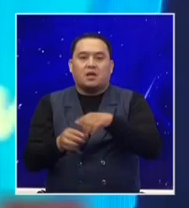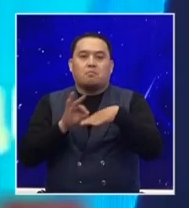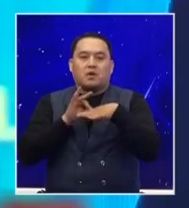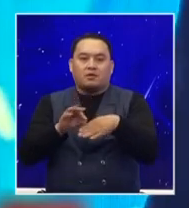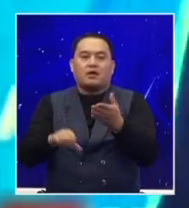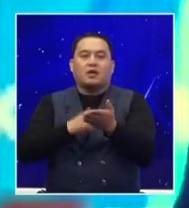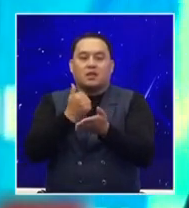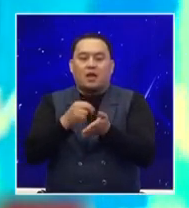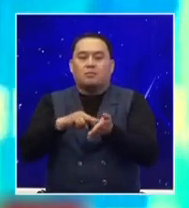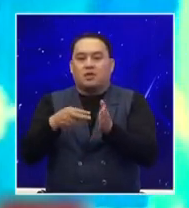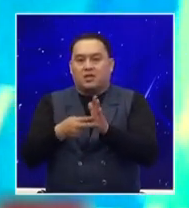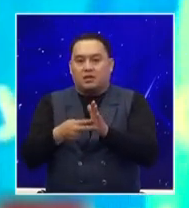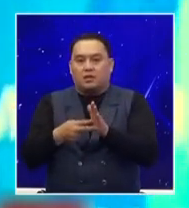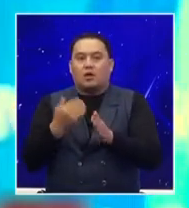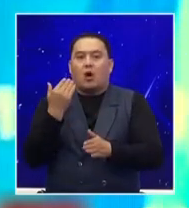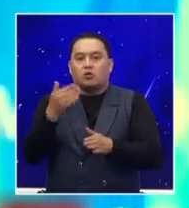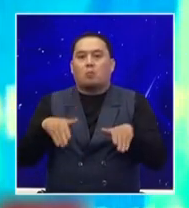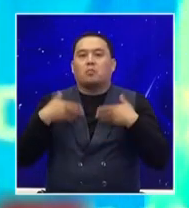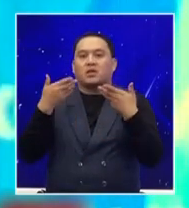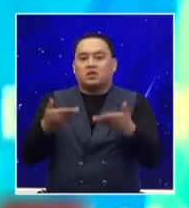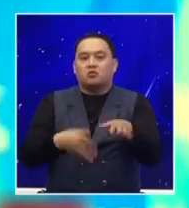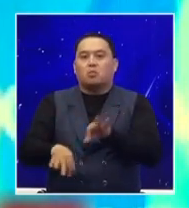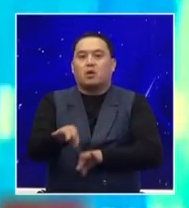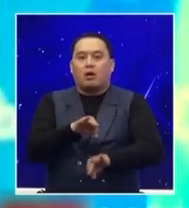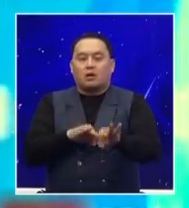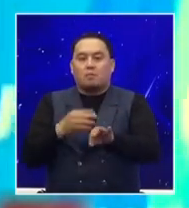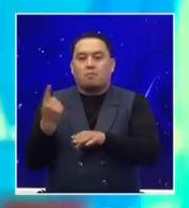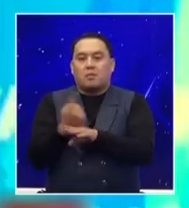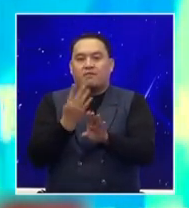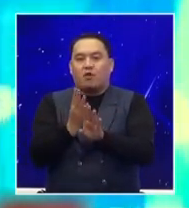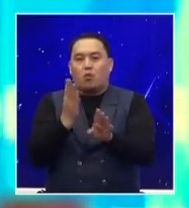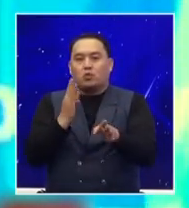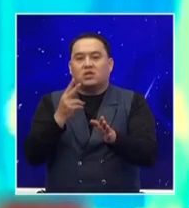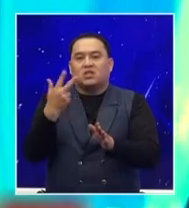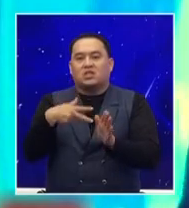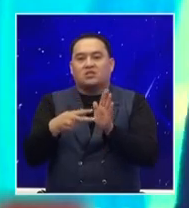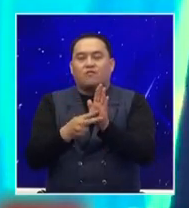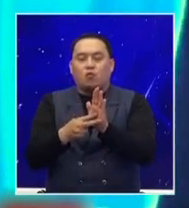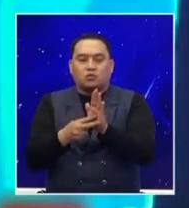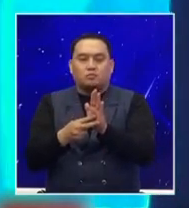генплан. Сейчас вот их предложенный проект, где-то в первую очередь 38,